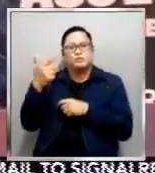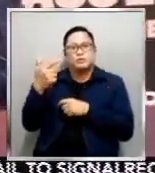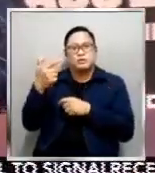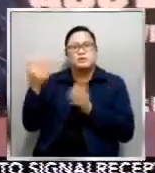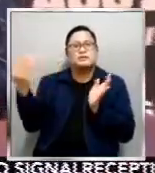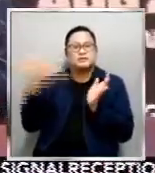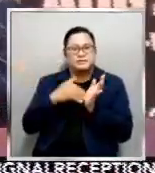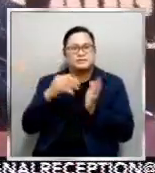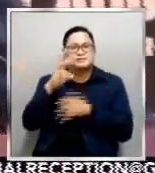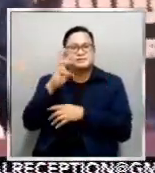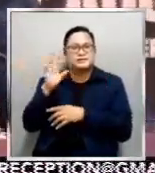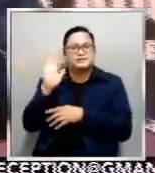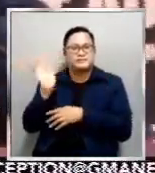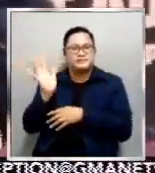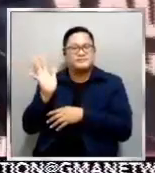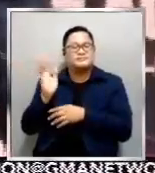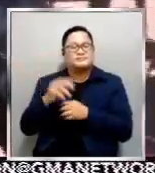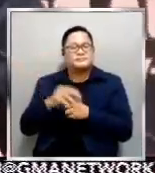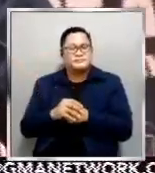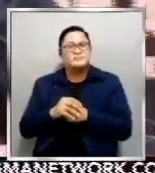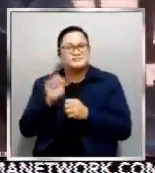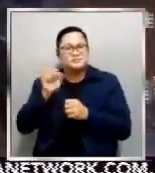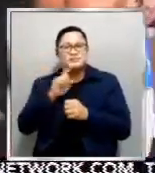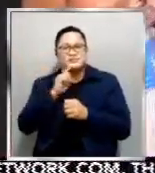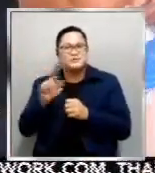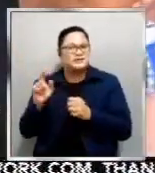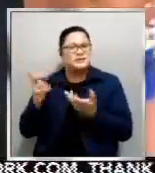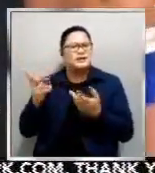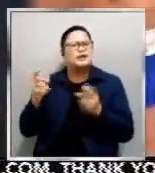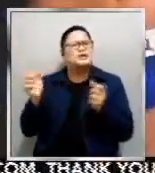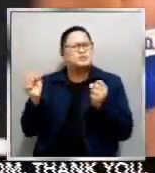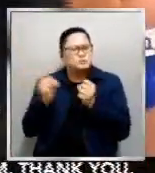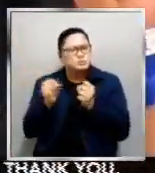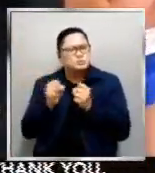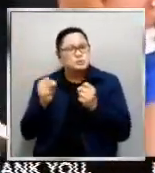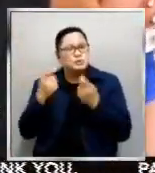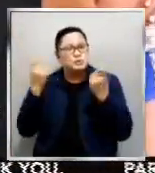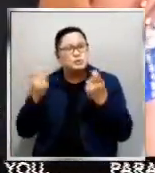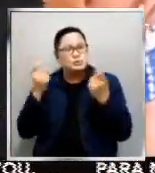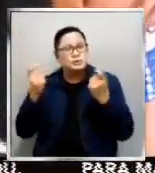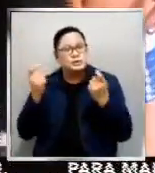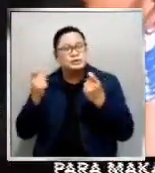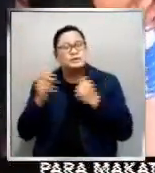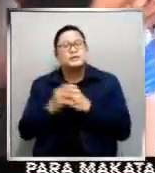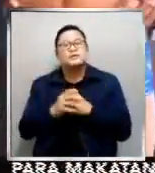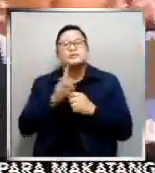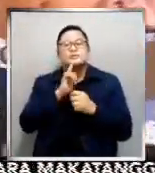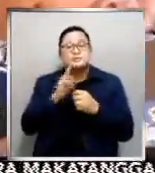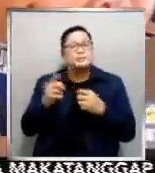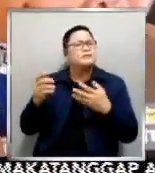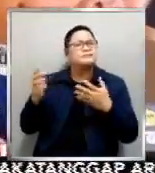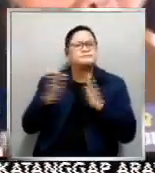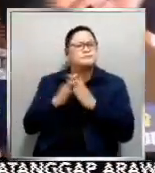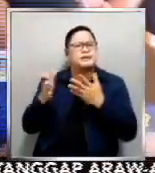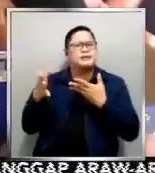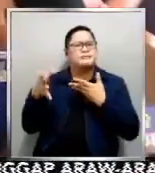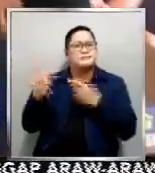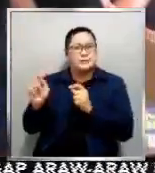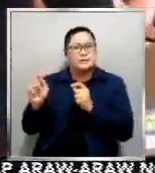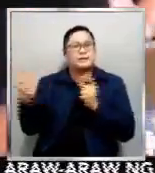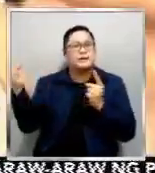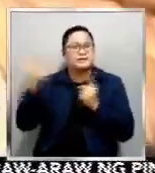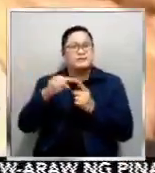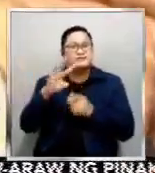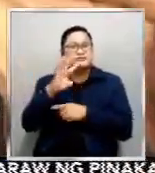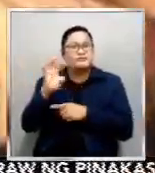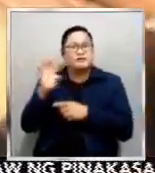$21,650. Na anya'y isang light win o maliit na panalo. Kinalang malakas na mamumusta si Floyd Jr. na umaabot sa